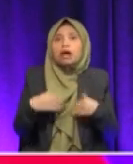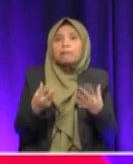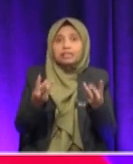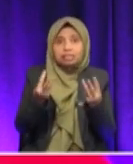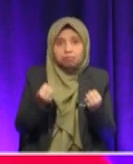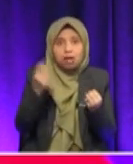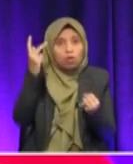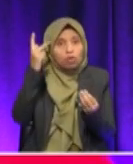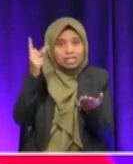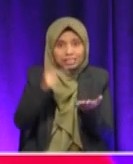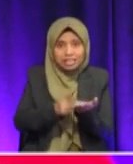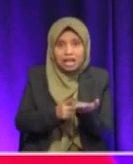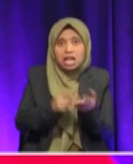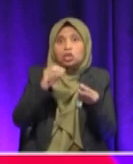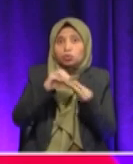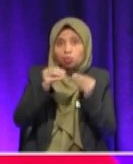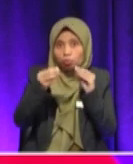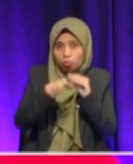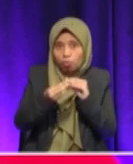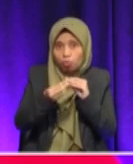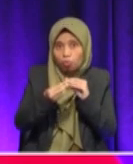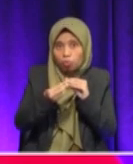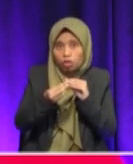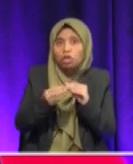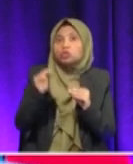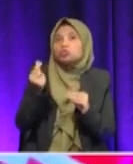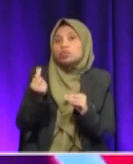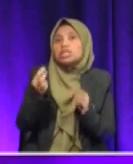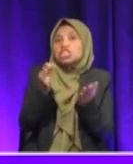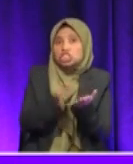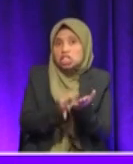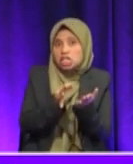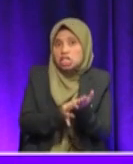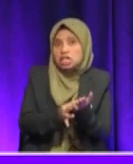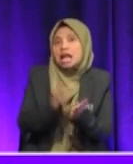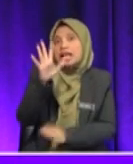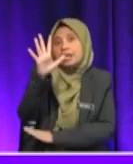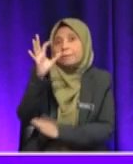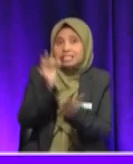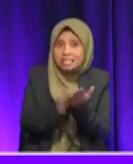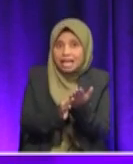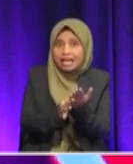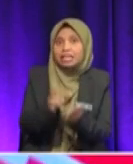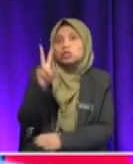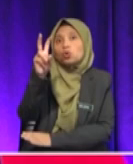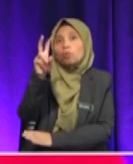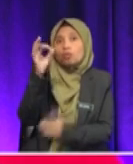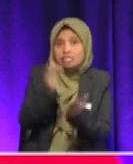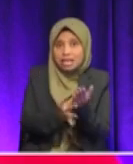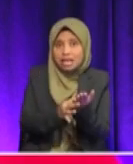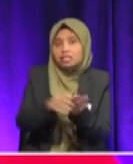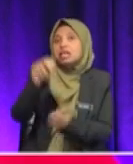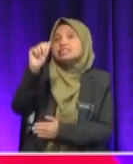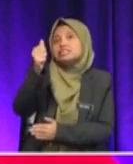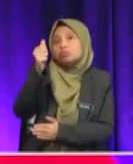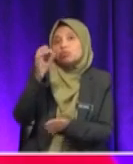enak membezakan number dengan nomornya antara xilindo pusing dengan 50 Yay ah kalau yang